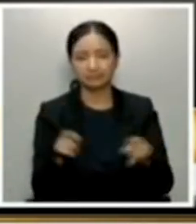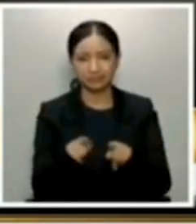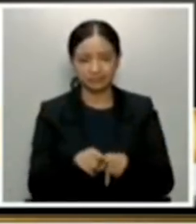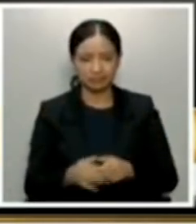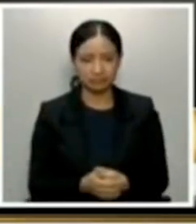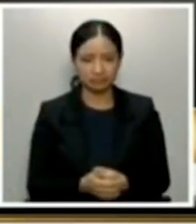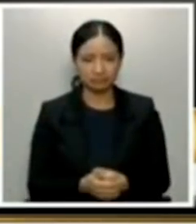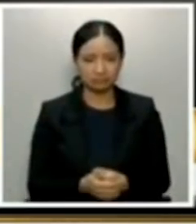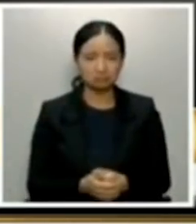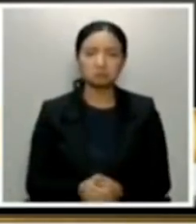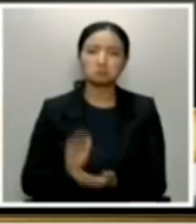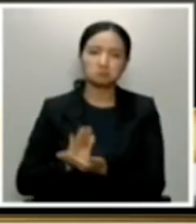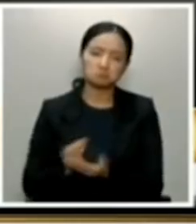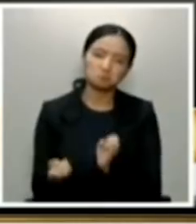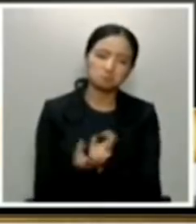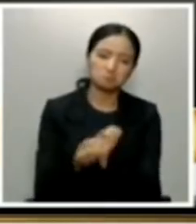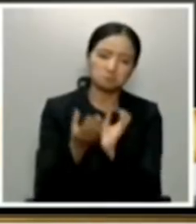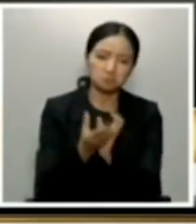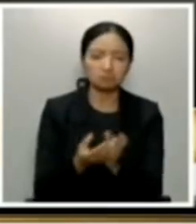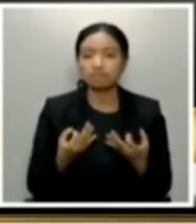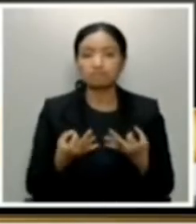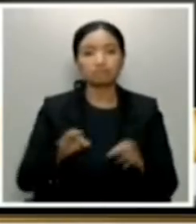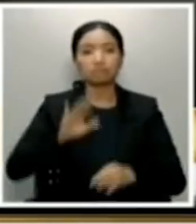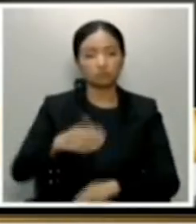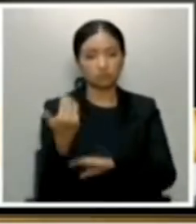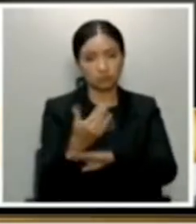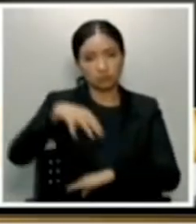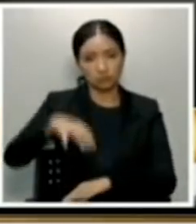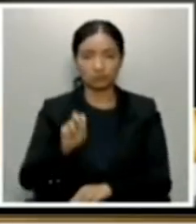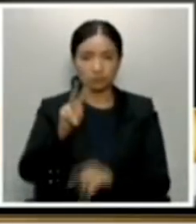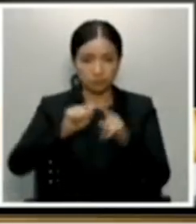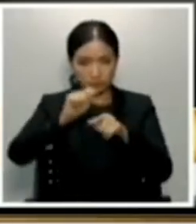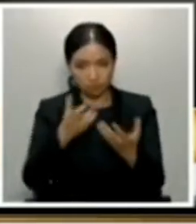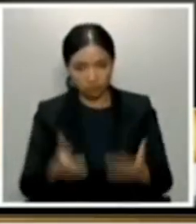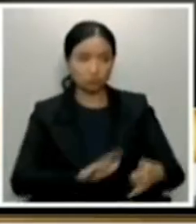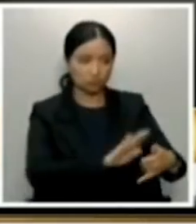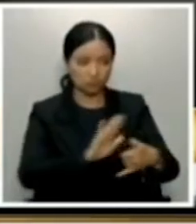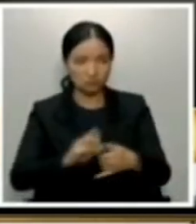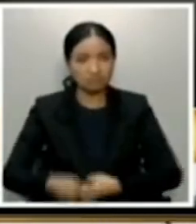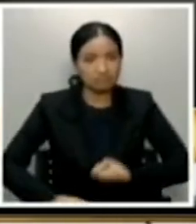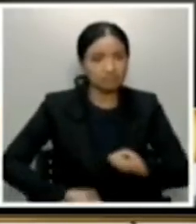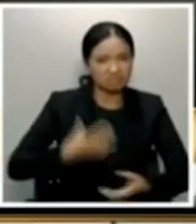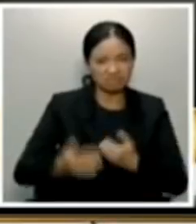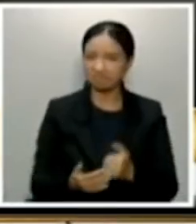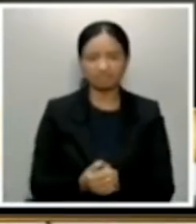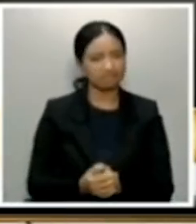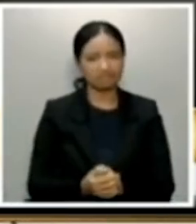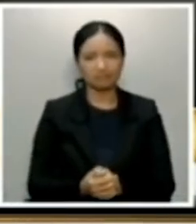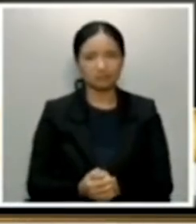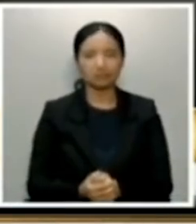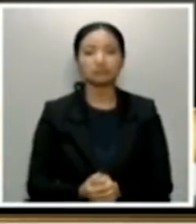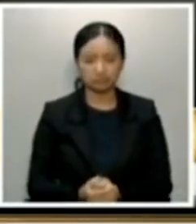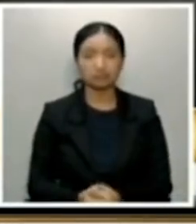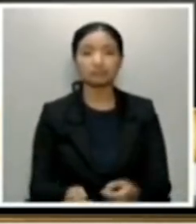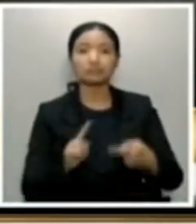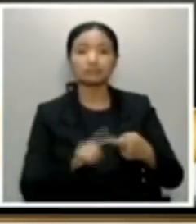มีตกค้างที่ทำลายต้นกล้าเสรีภาพสื่อเสรีภาพในการแสดงความคิดเห็นของประเทศไทยมี2สารสารแร